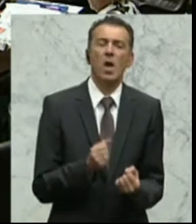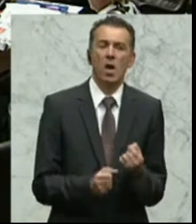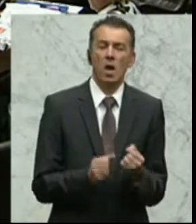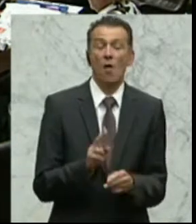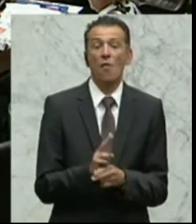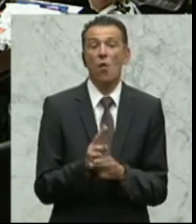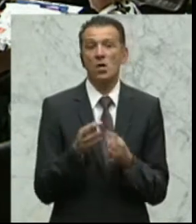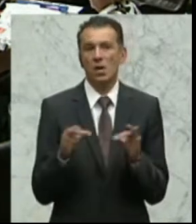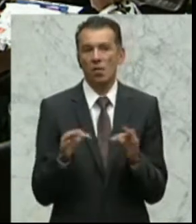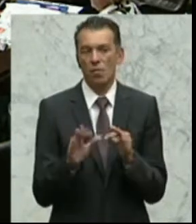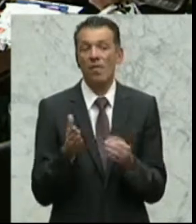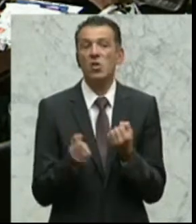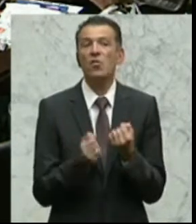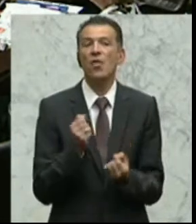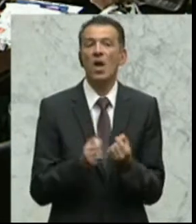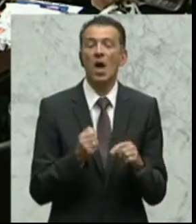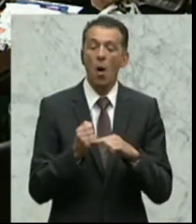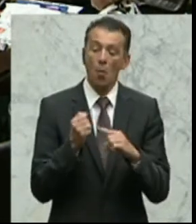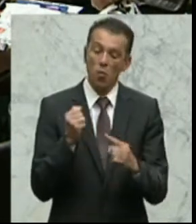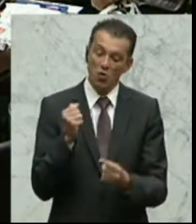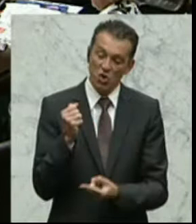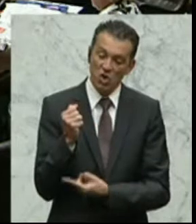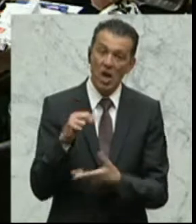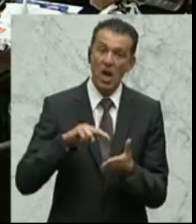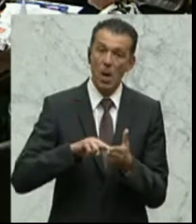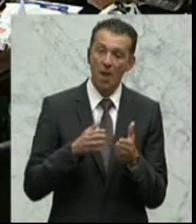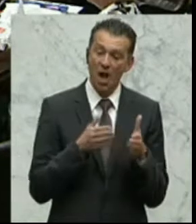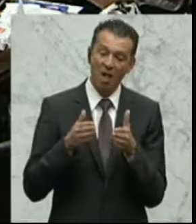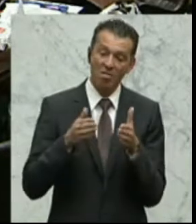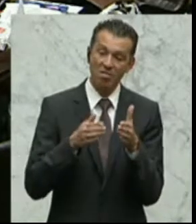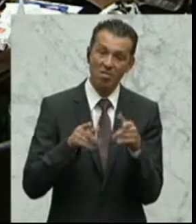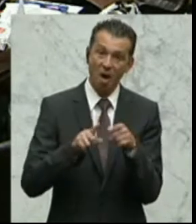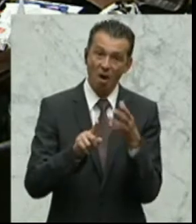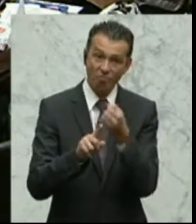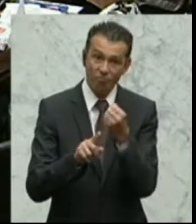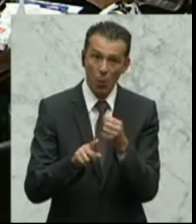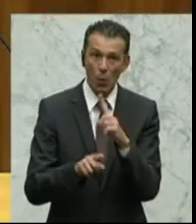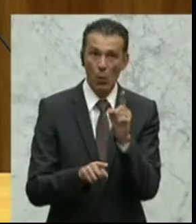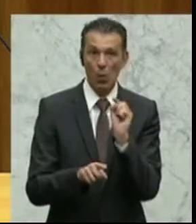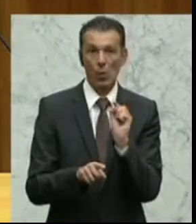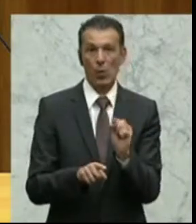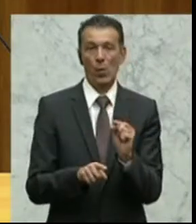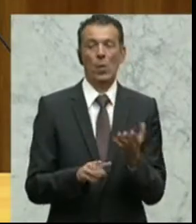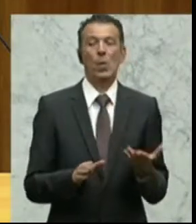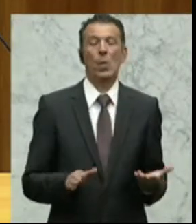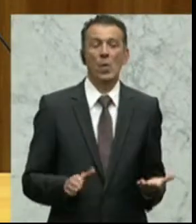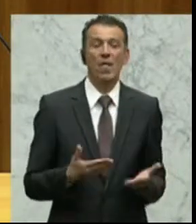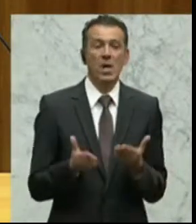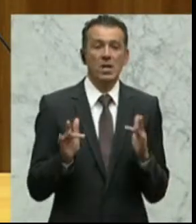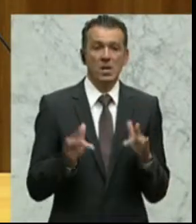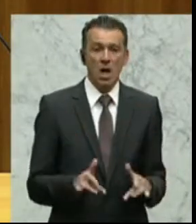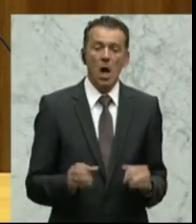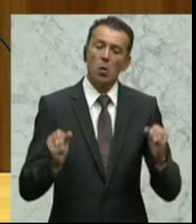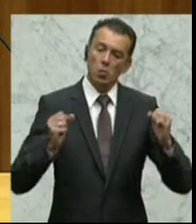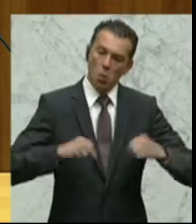formulieren, den Budgetpfad, der eingeschlagen werden soll, auch tatsächlich einzuhalten. Das heißt, was wir hier haben, ist ein Konsens